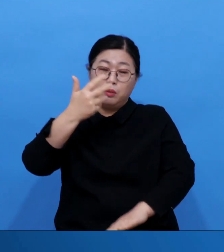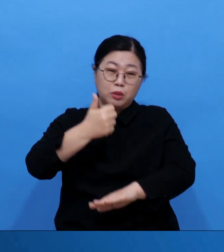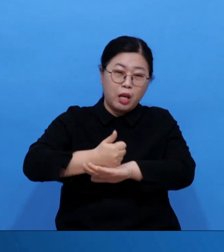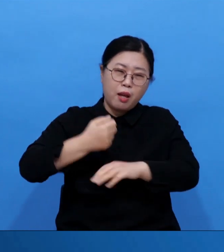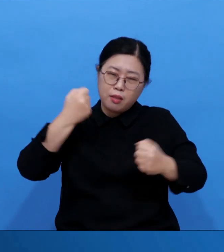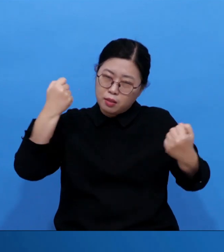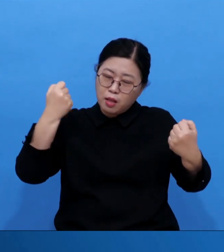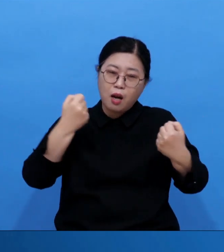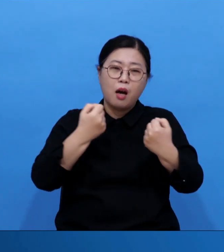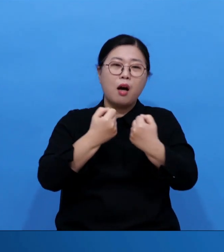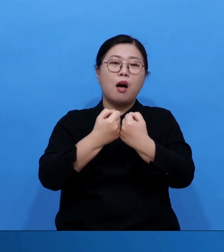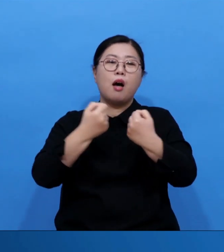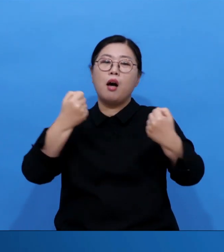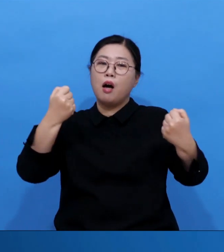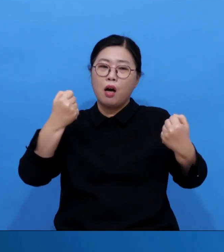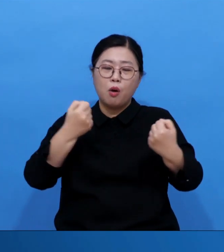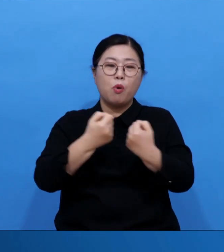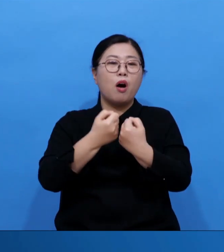있는